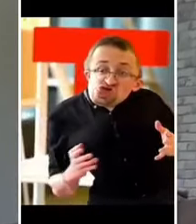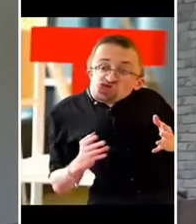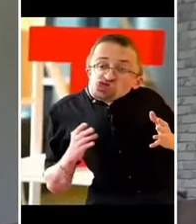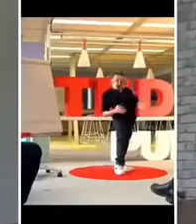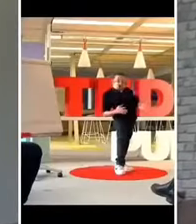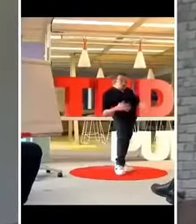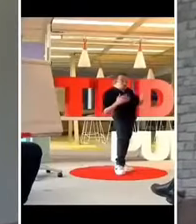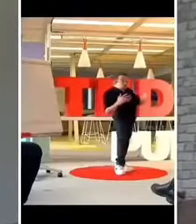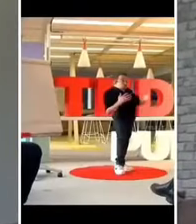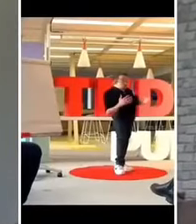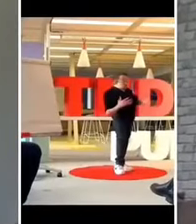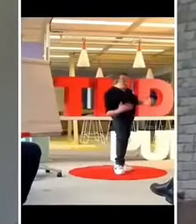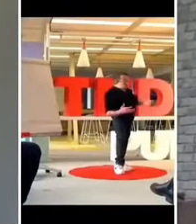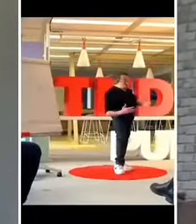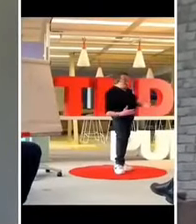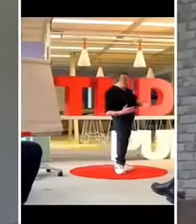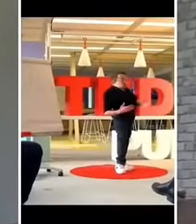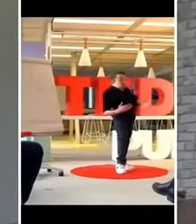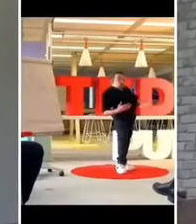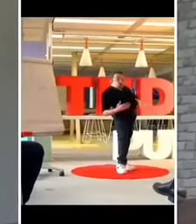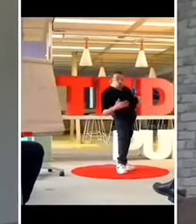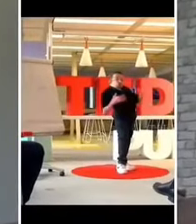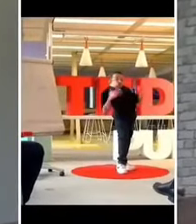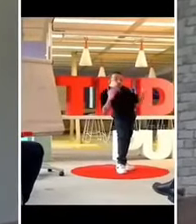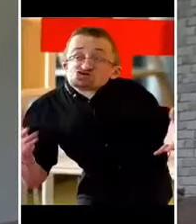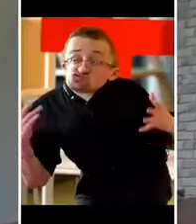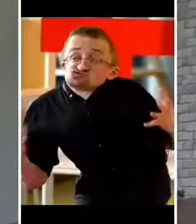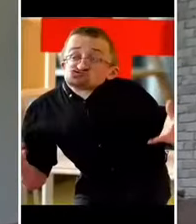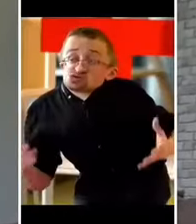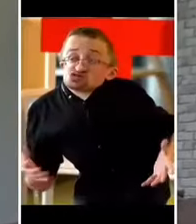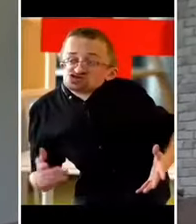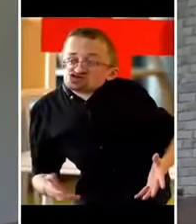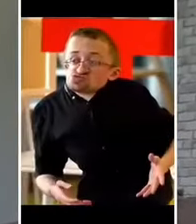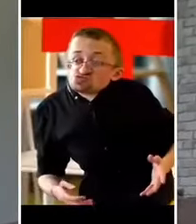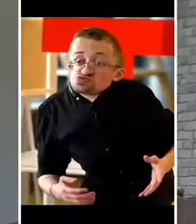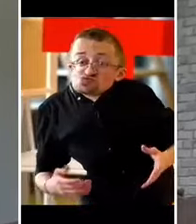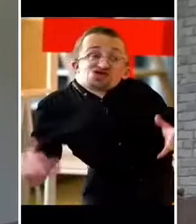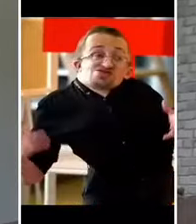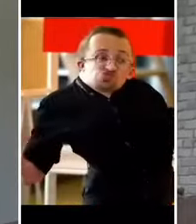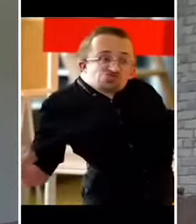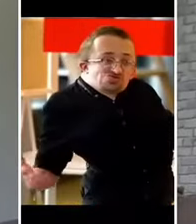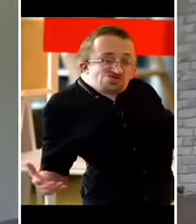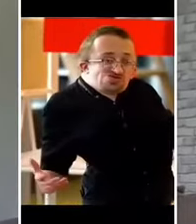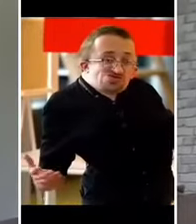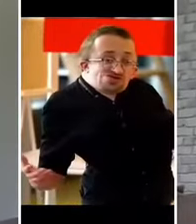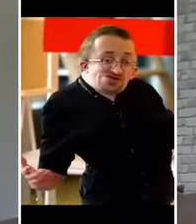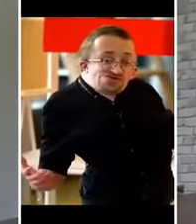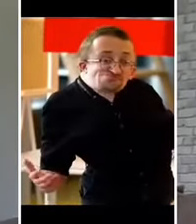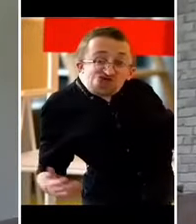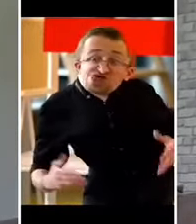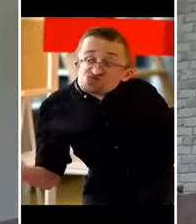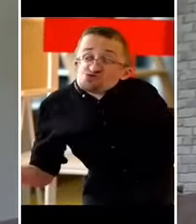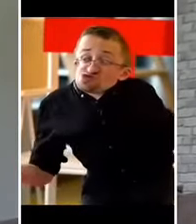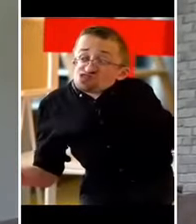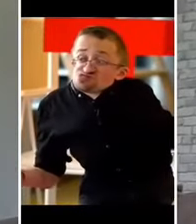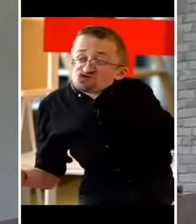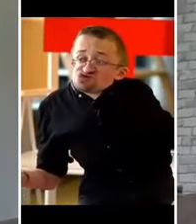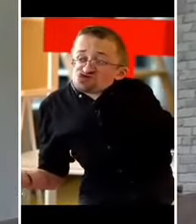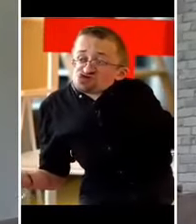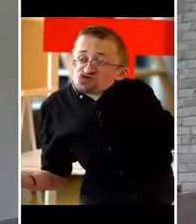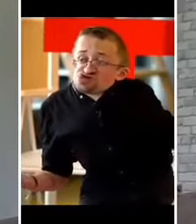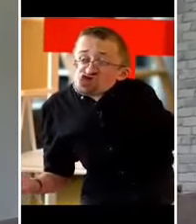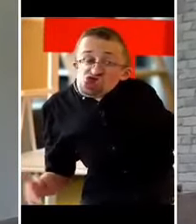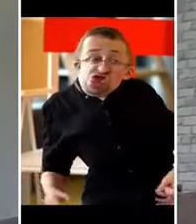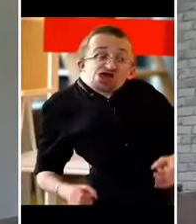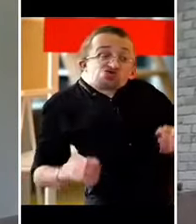bien. Mais j'aimerais juste qu'à cet instant, vous puissiez vous poser une seule question, finalement. Elle n'est pas belle la